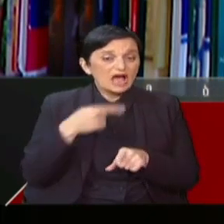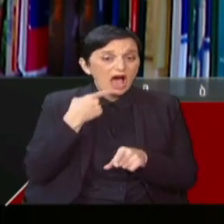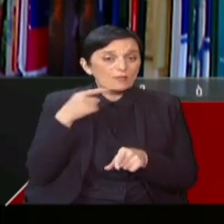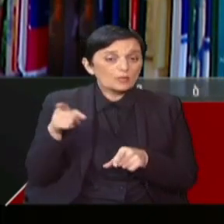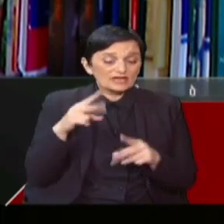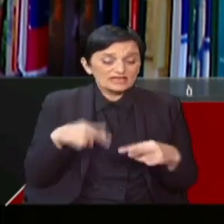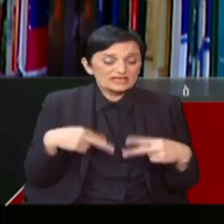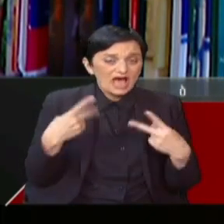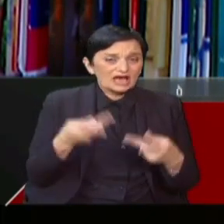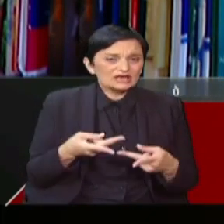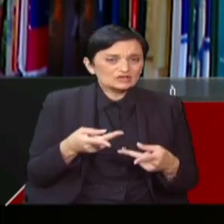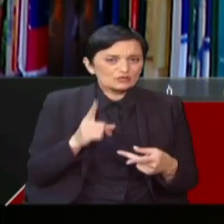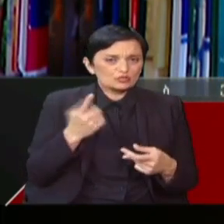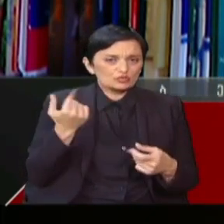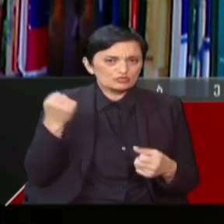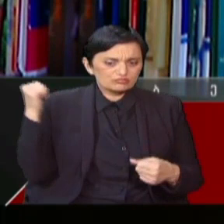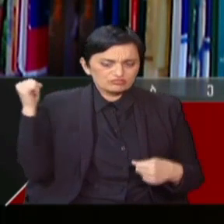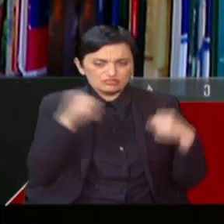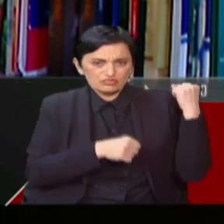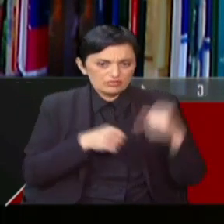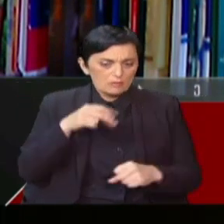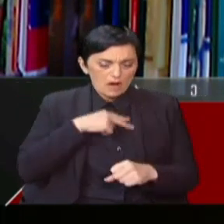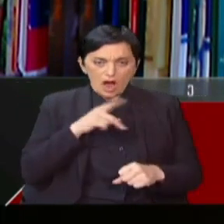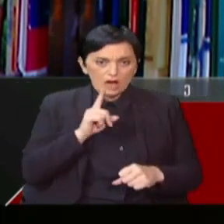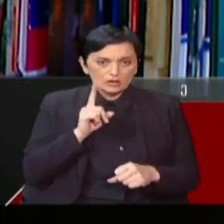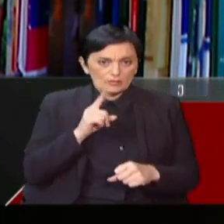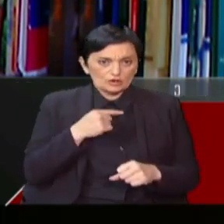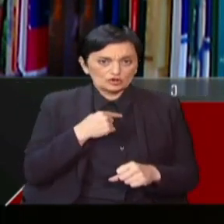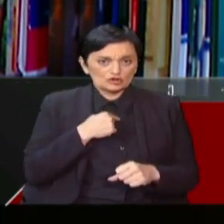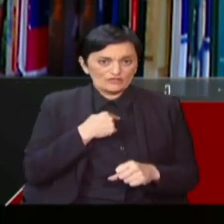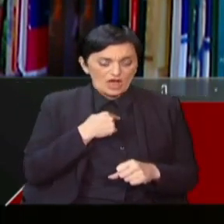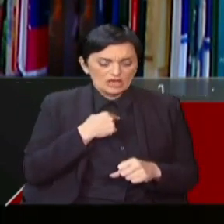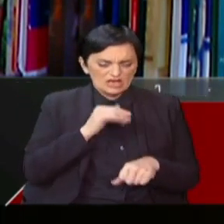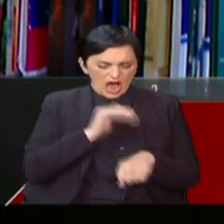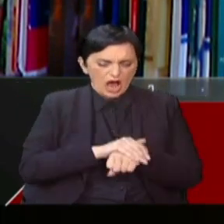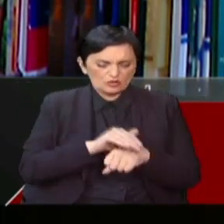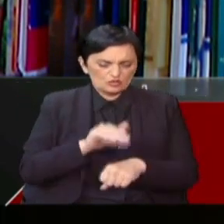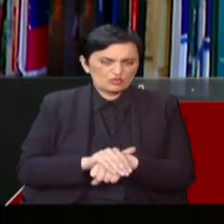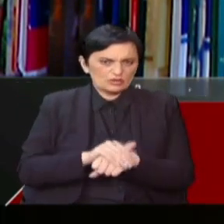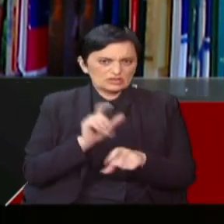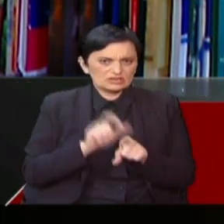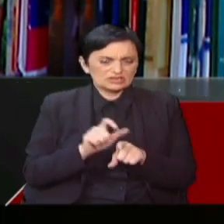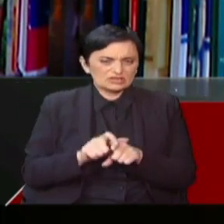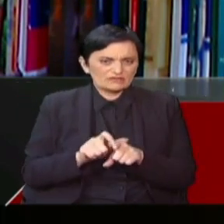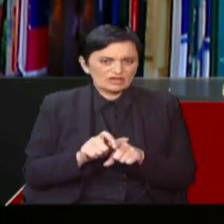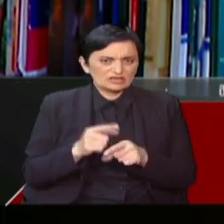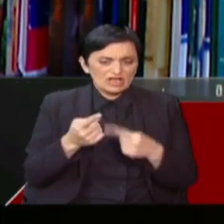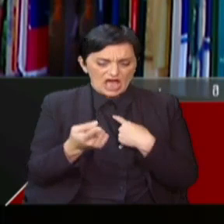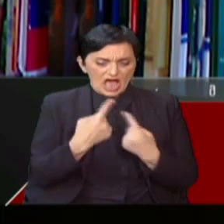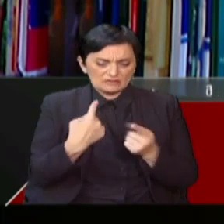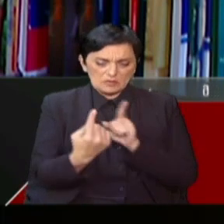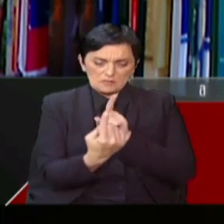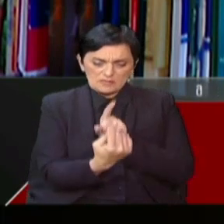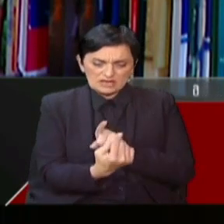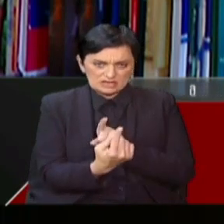იმის ნაცვლად რომ მუშტების ქნევა იყოს პარლამენტში, ჩვენ შეგვიძლია შეერაღებული არგუმენტებით და სიტყვით დამხარიყავით ერთმანეთის პირისპირ